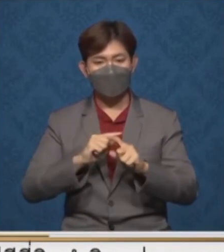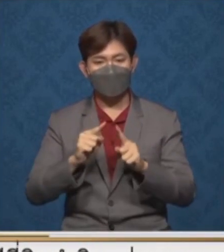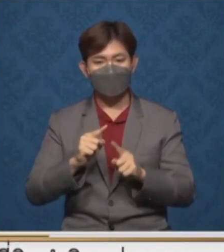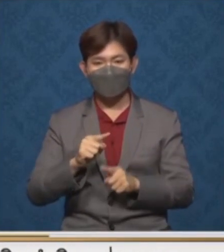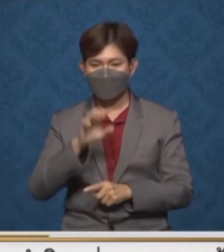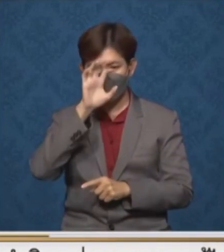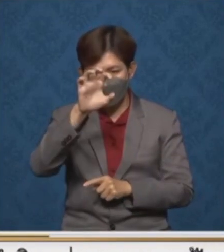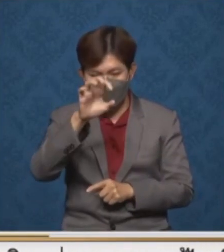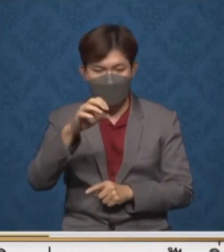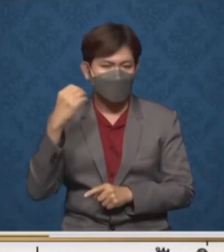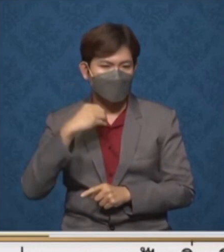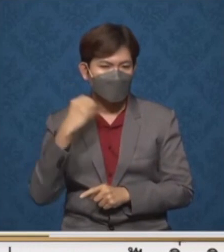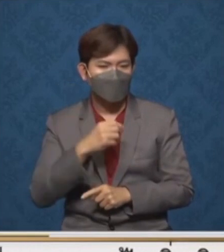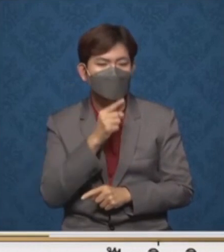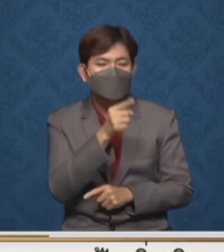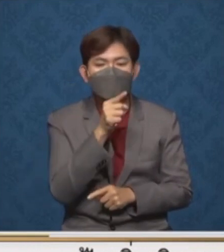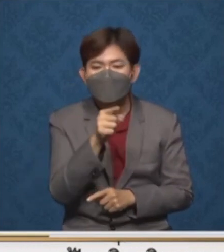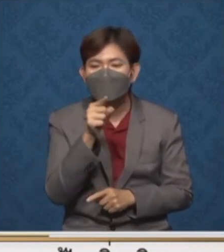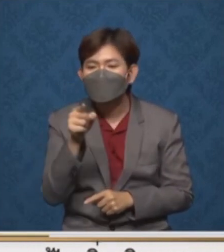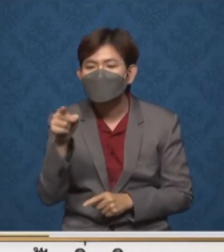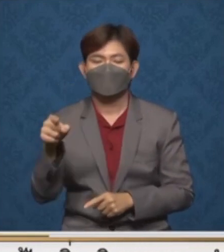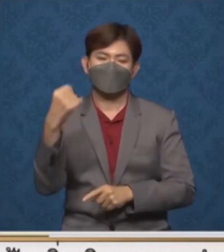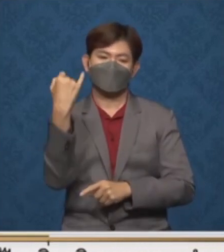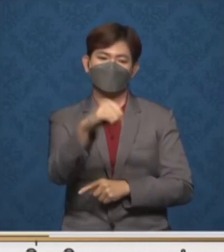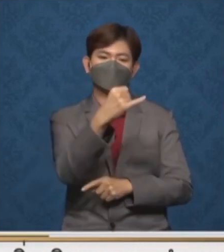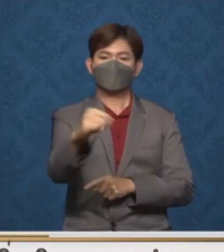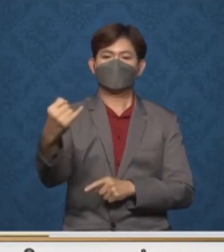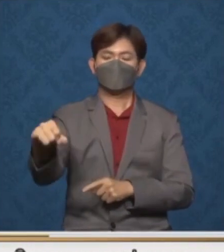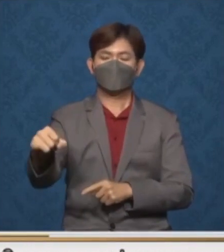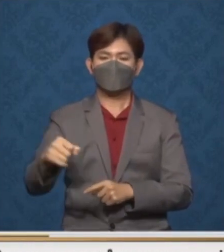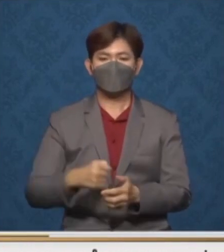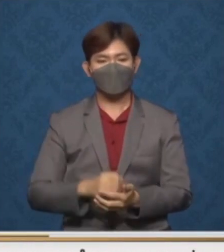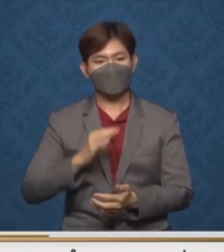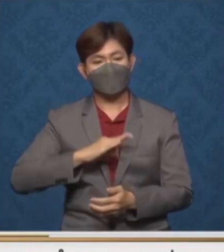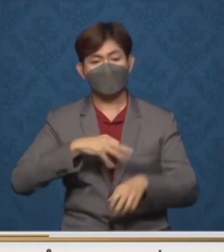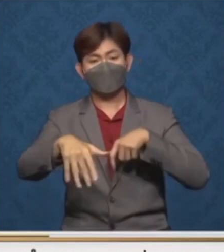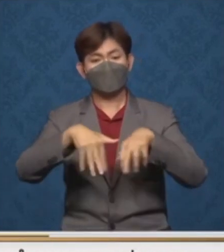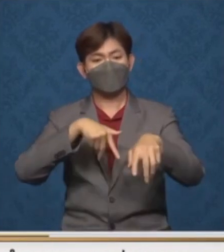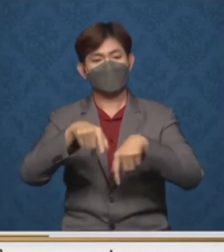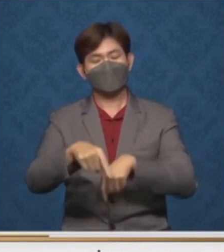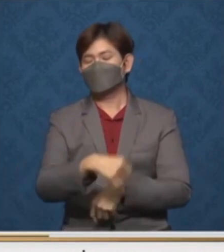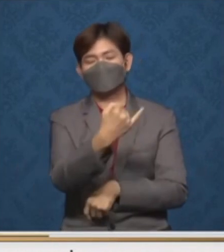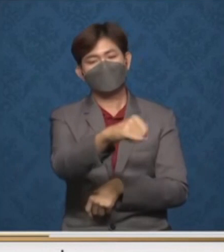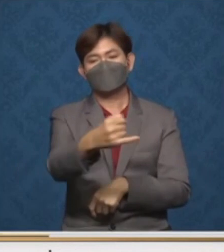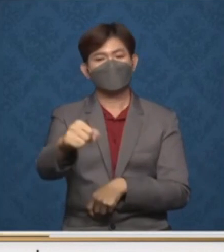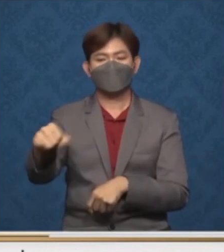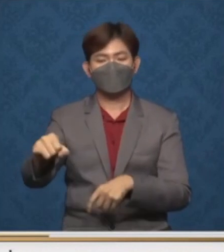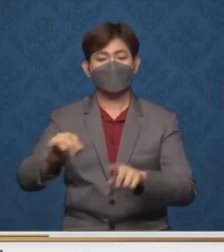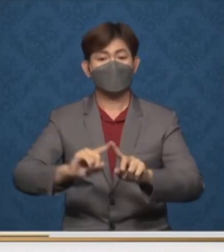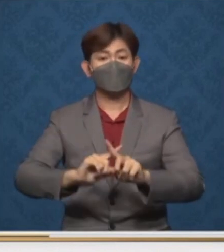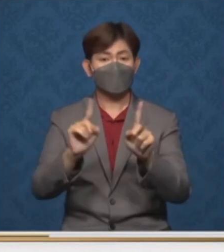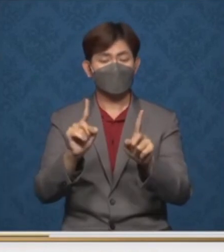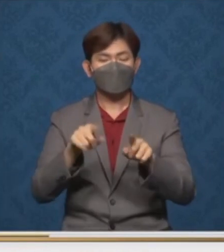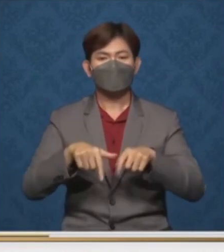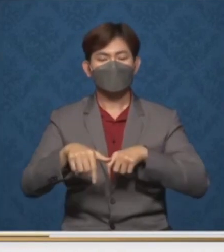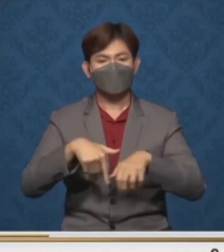ดกล่าวโทษโยนความผิดให้กับประชาชนรดทอนคุณค่าของประชาชนทั้งที่มีผู้ค